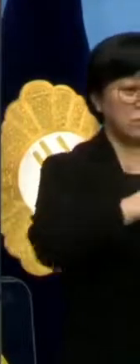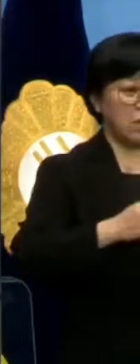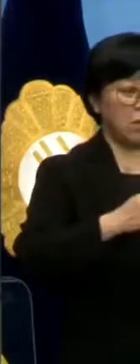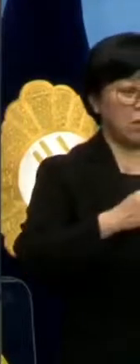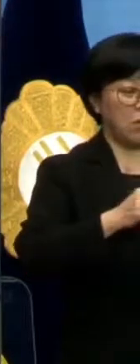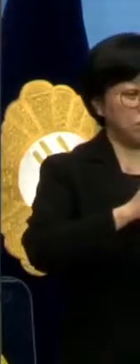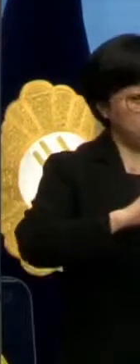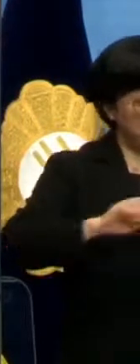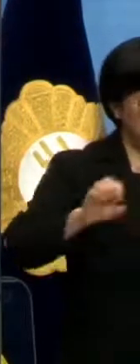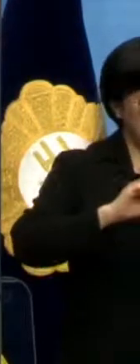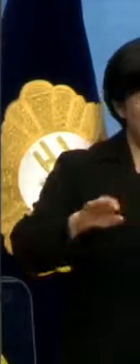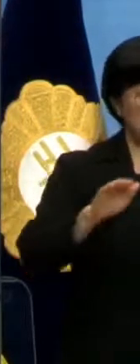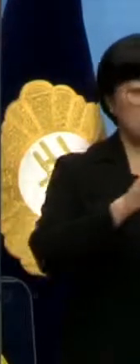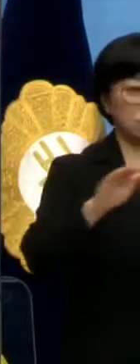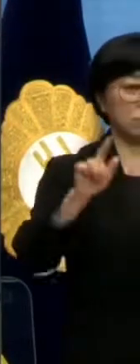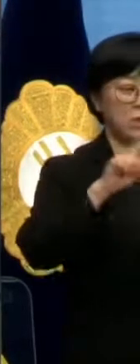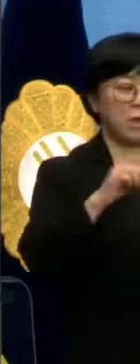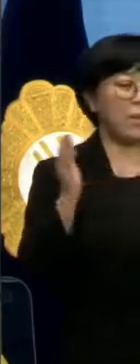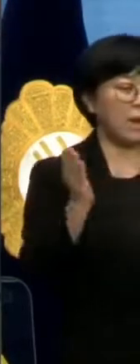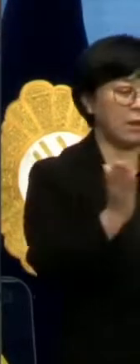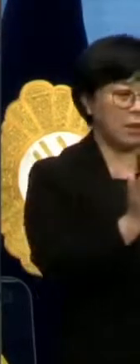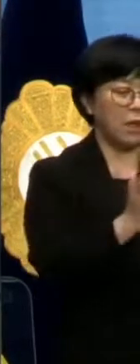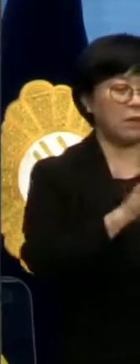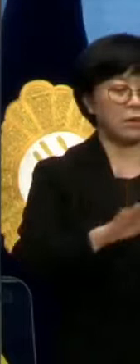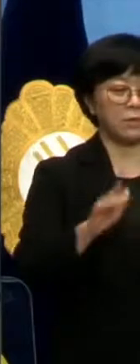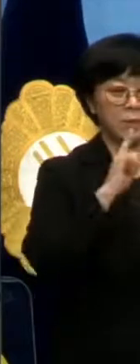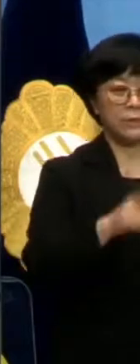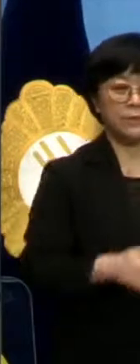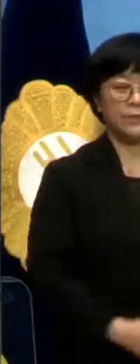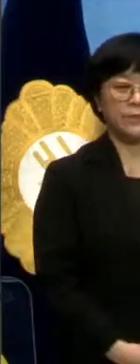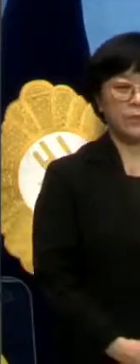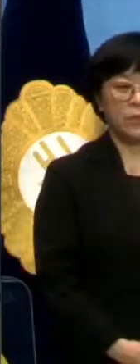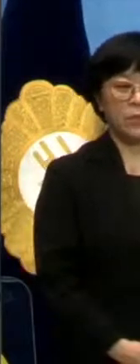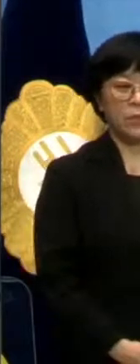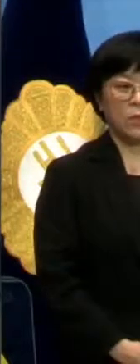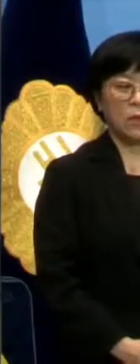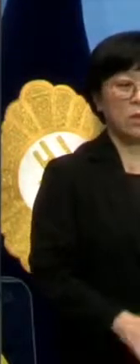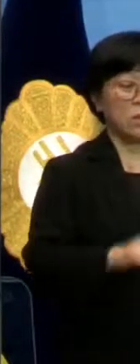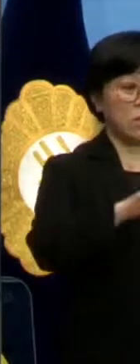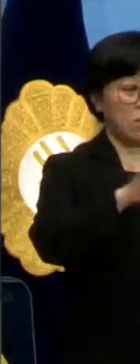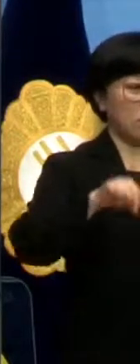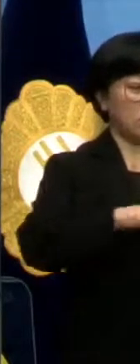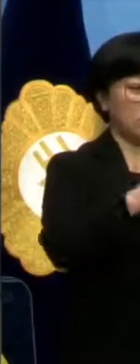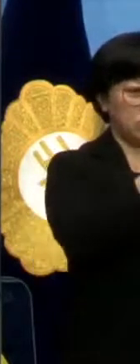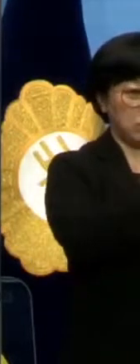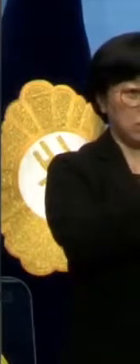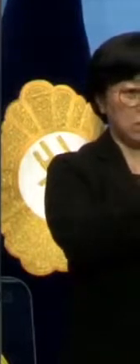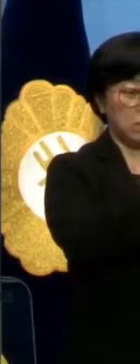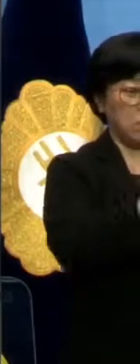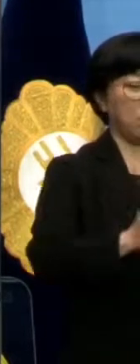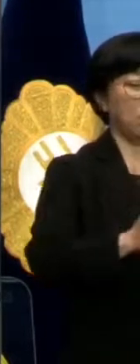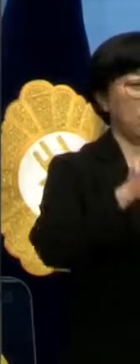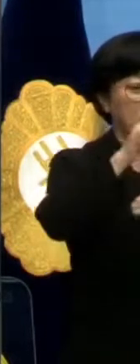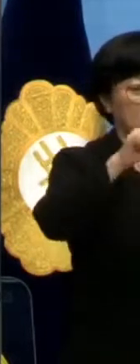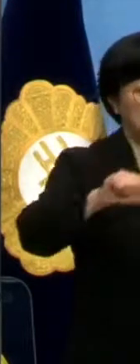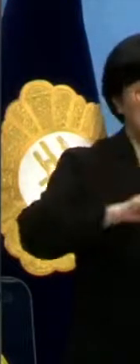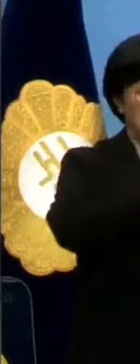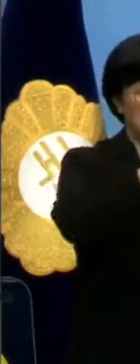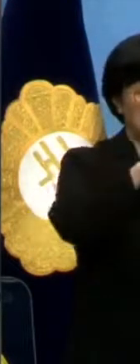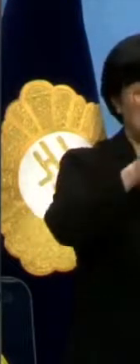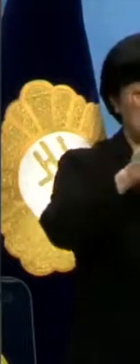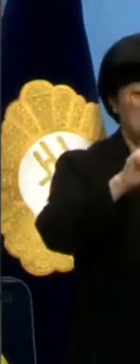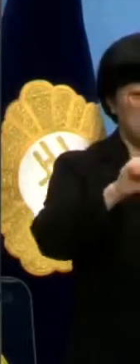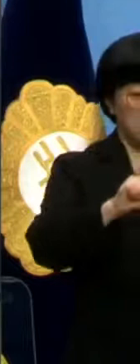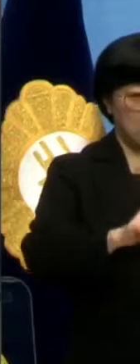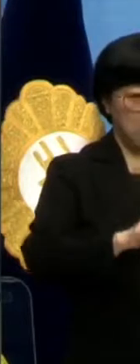폐기물 처리 기준에 따라 처리 되었습니다 이는 원한이 조차도 규정상 외부 환경으로 에